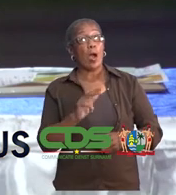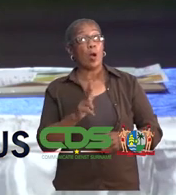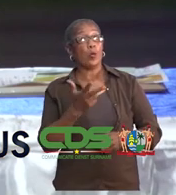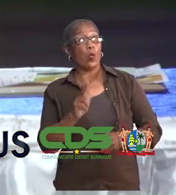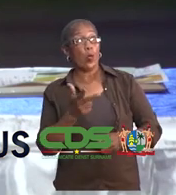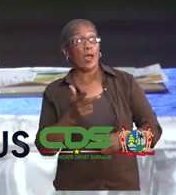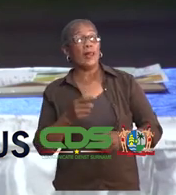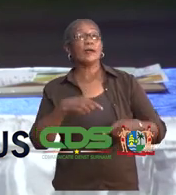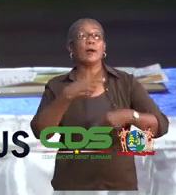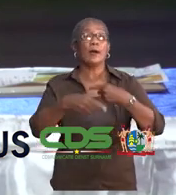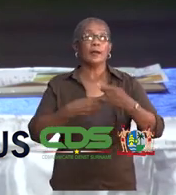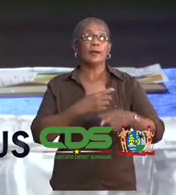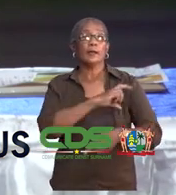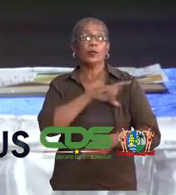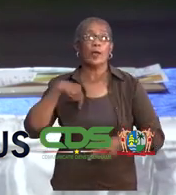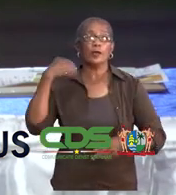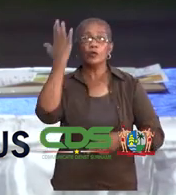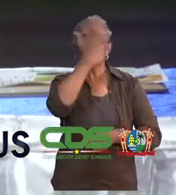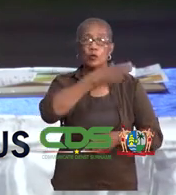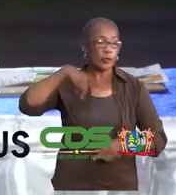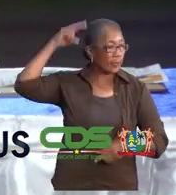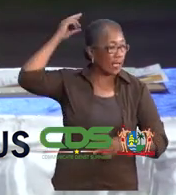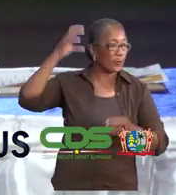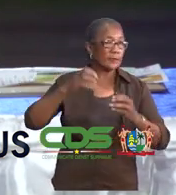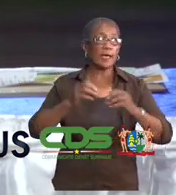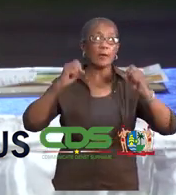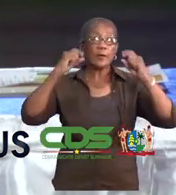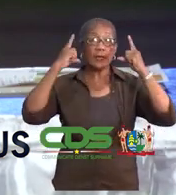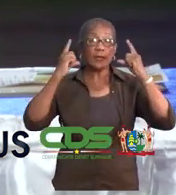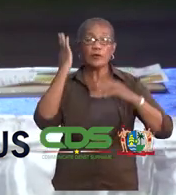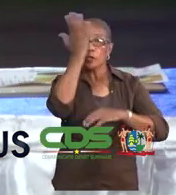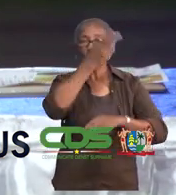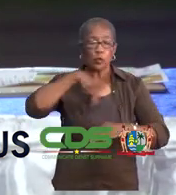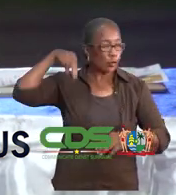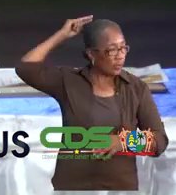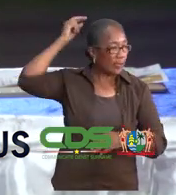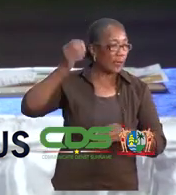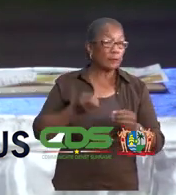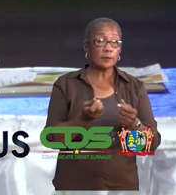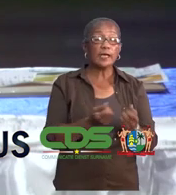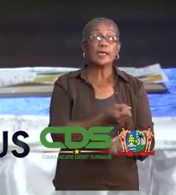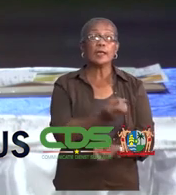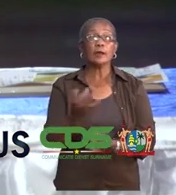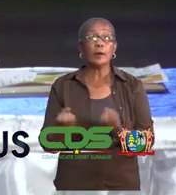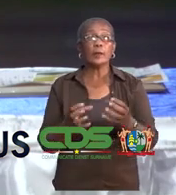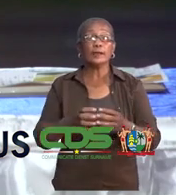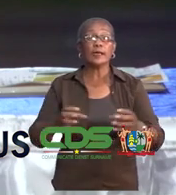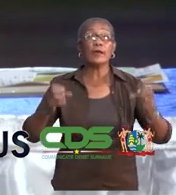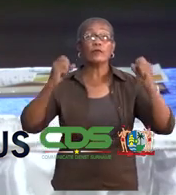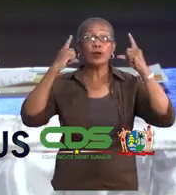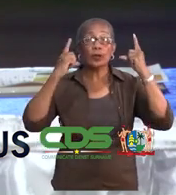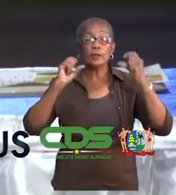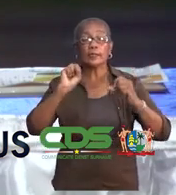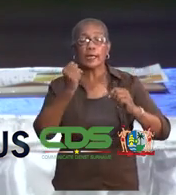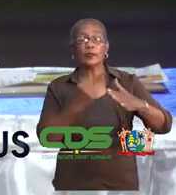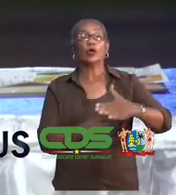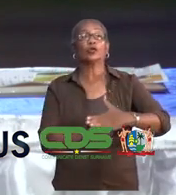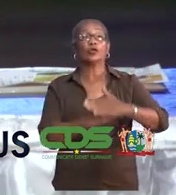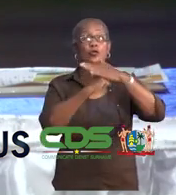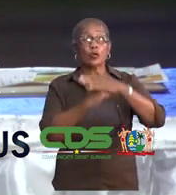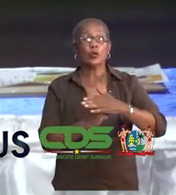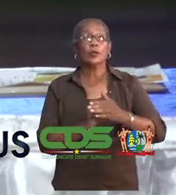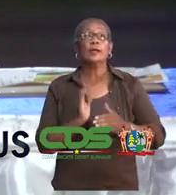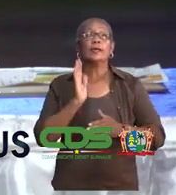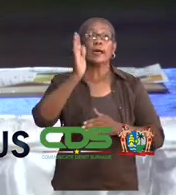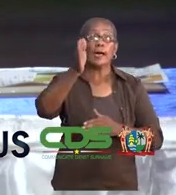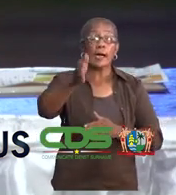de Surinaamse samenleving, de Surinaamse economie, het Surinaams bedrijfsleven kunnen ondersteunen op weg naar